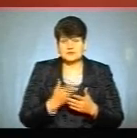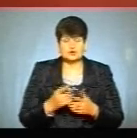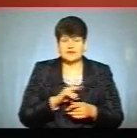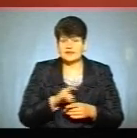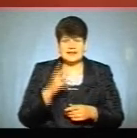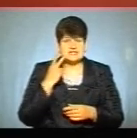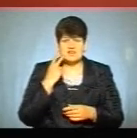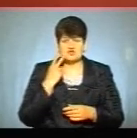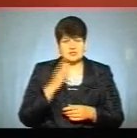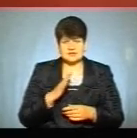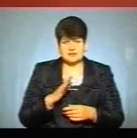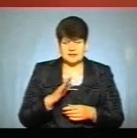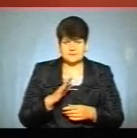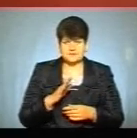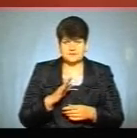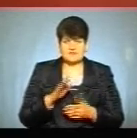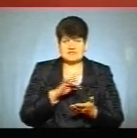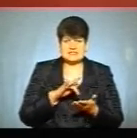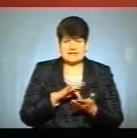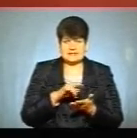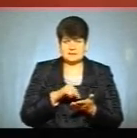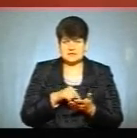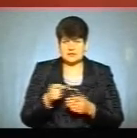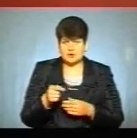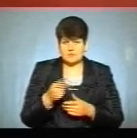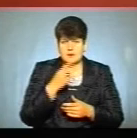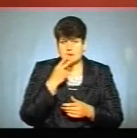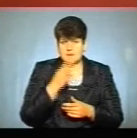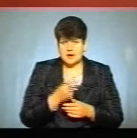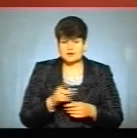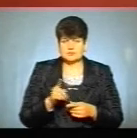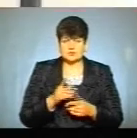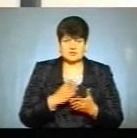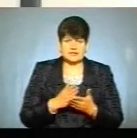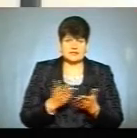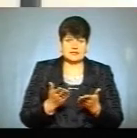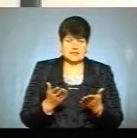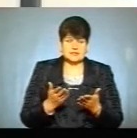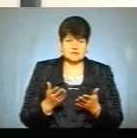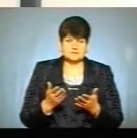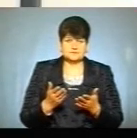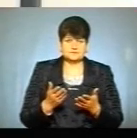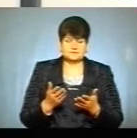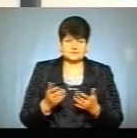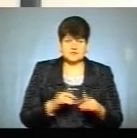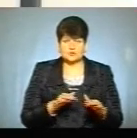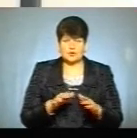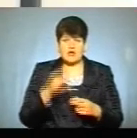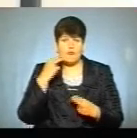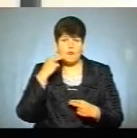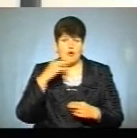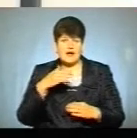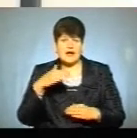завжди. Саме от в центрі міста Тернополя ми бачимо, що є якісь такі рухи в сторону